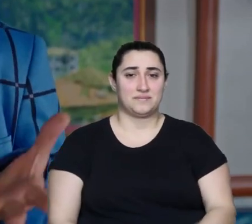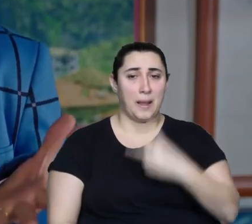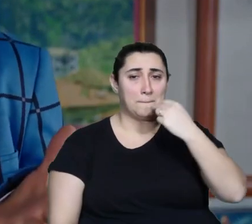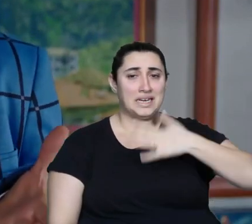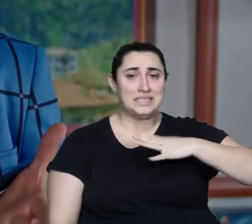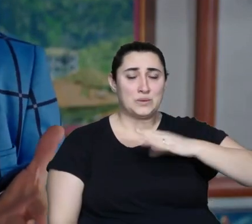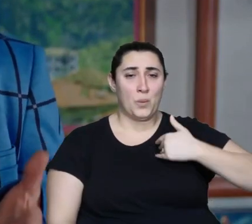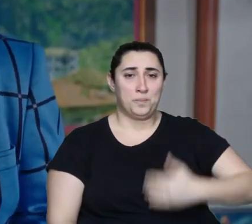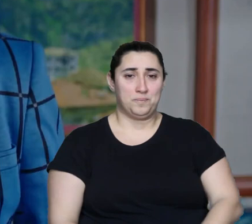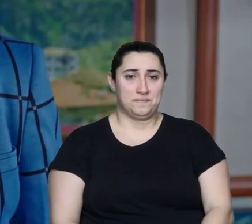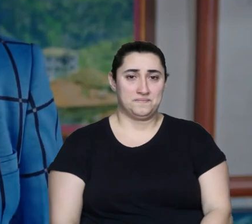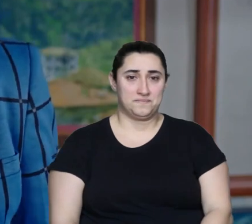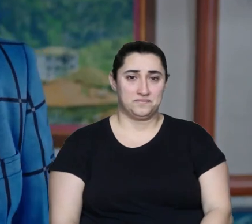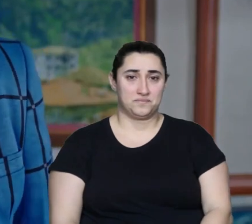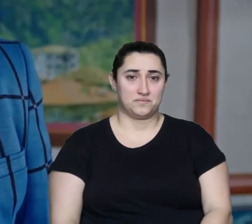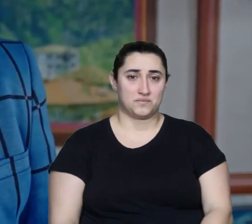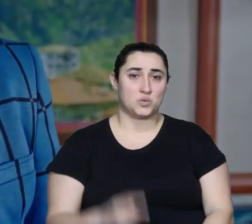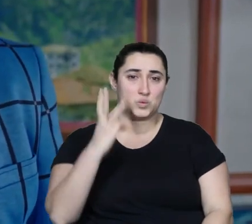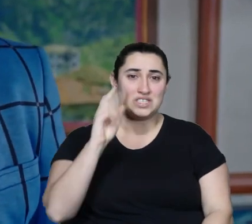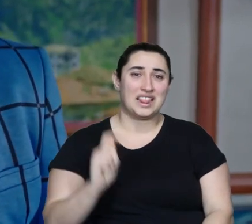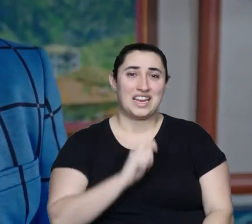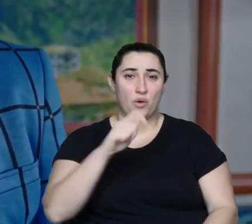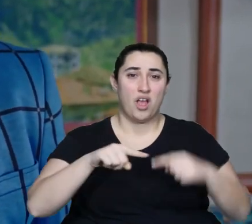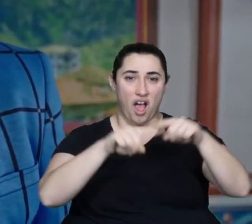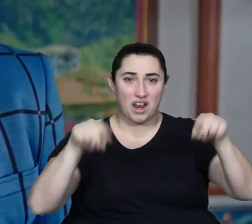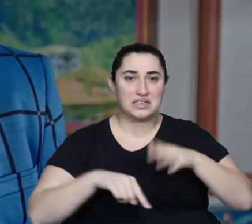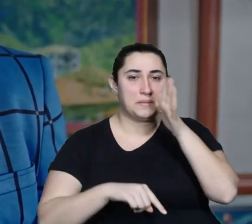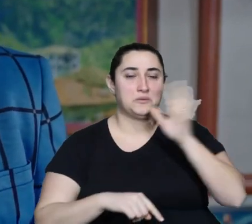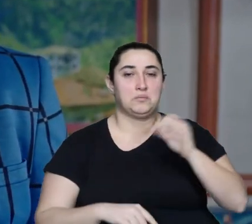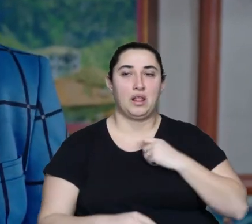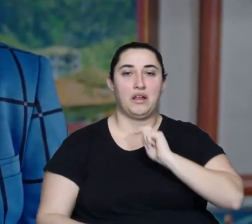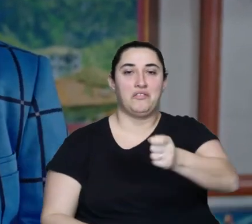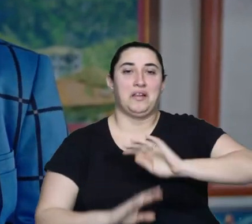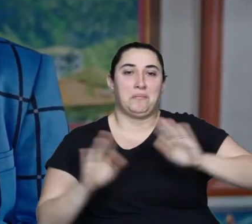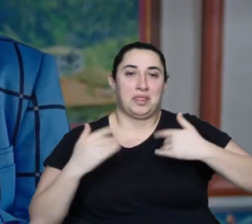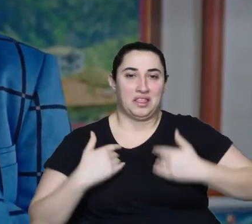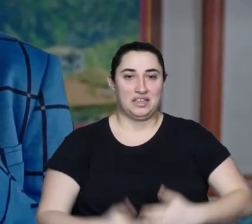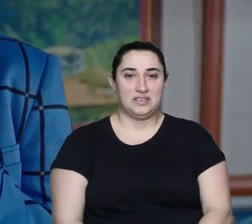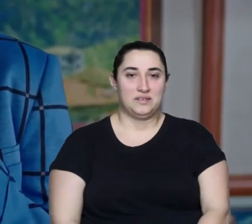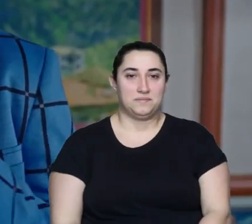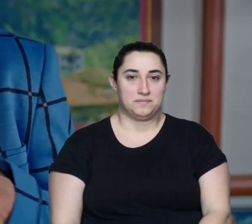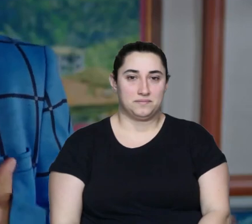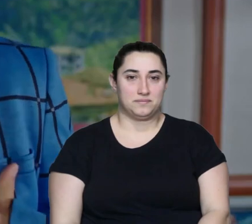Ağlamak istiyorum. 3 trilyonluk araziyi 500'e kapattım.